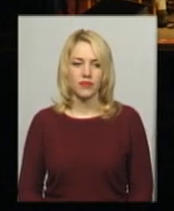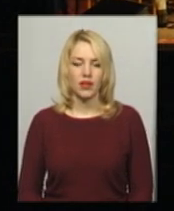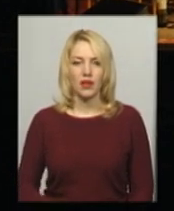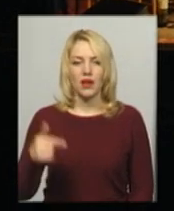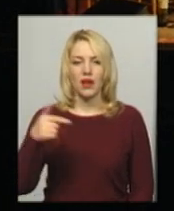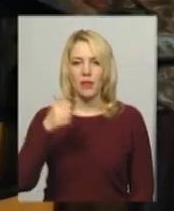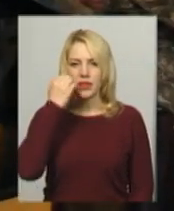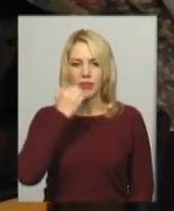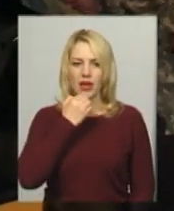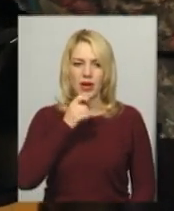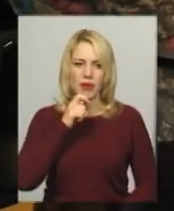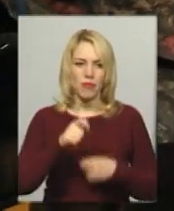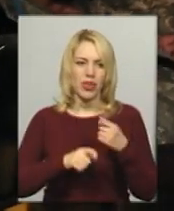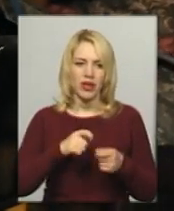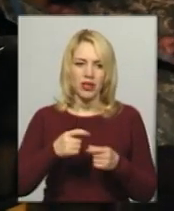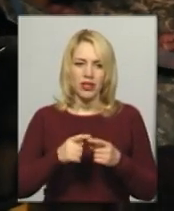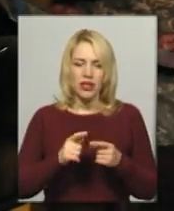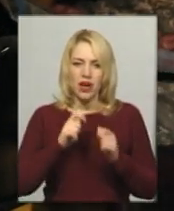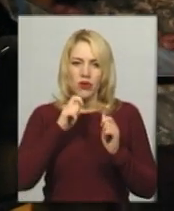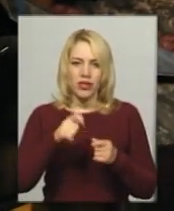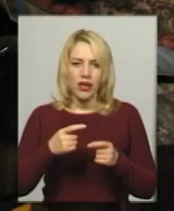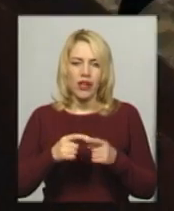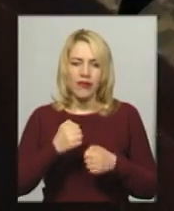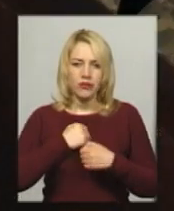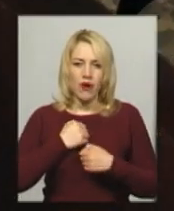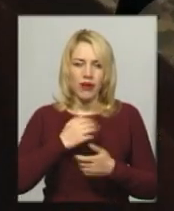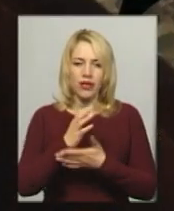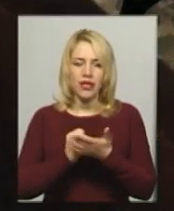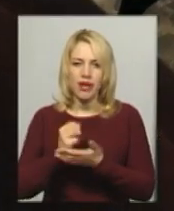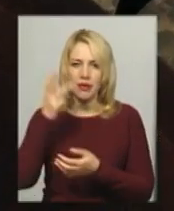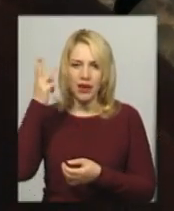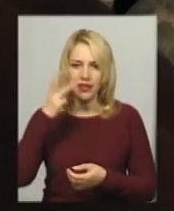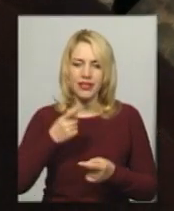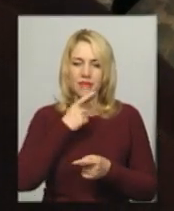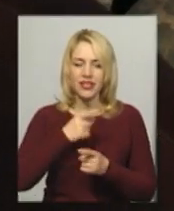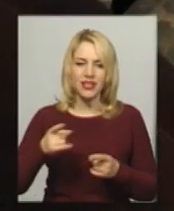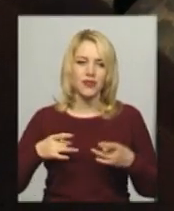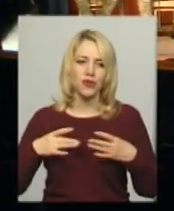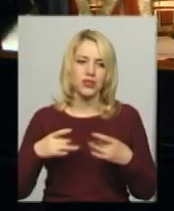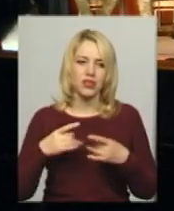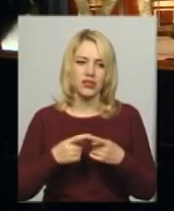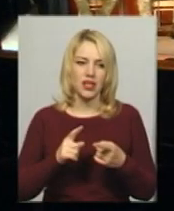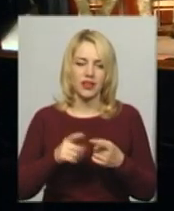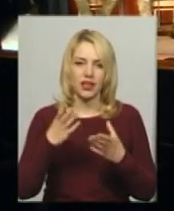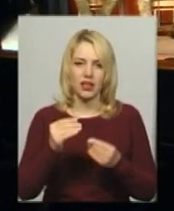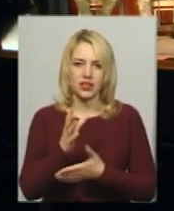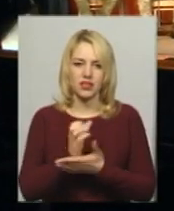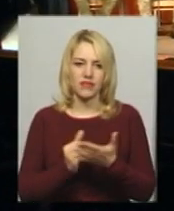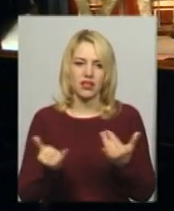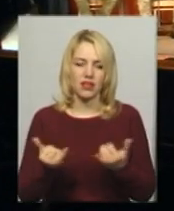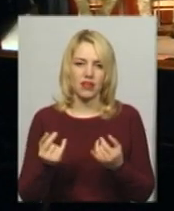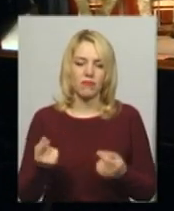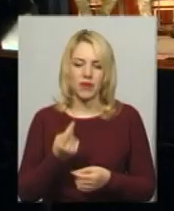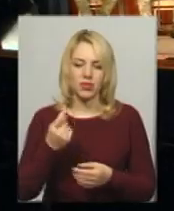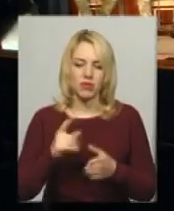Грамотами, подяками та подарунками нагородили сьогодні військових резервістів Хмельниччини під час урочистостей з нагоди Дня резервіста, які вперше